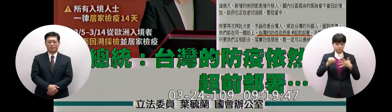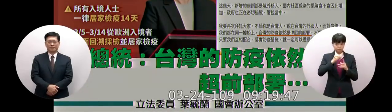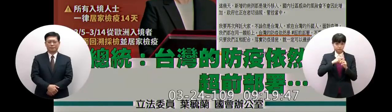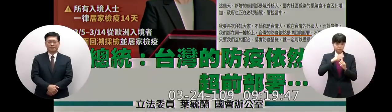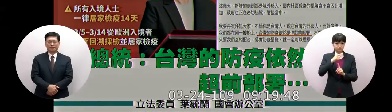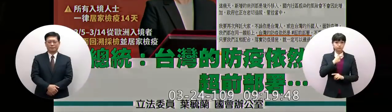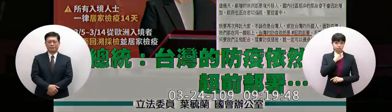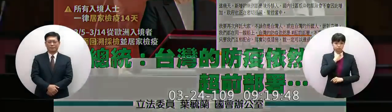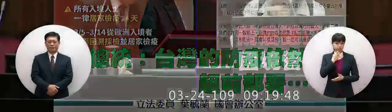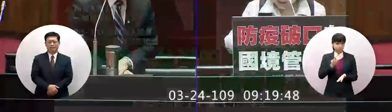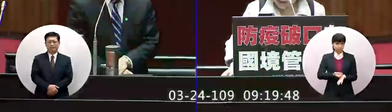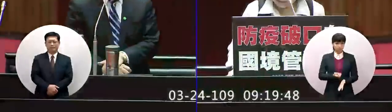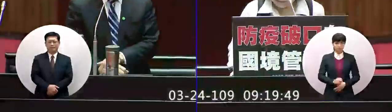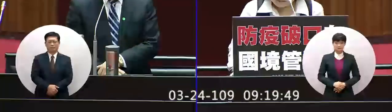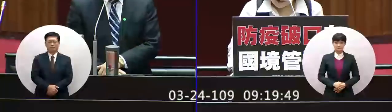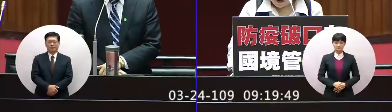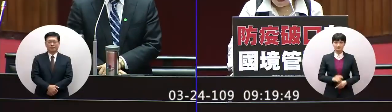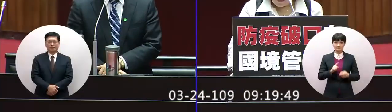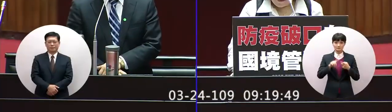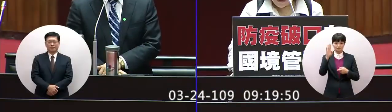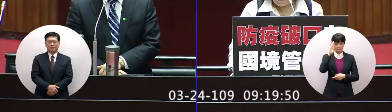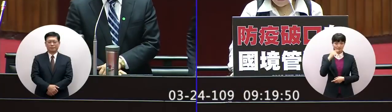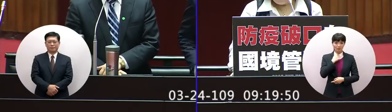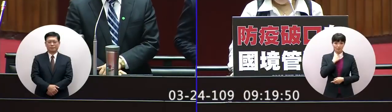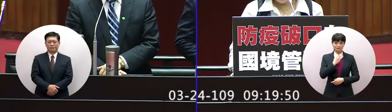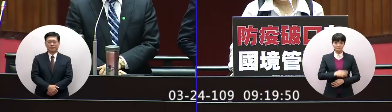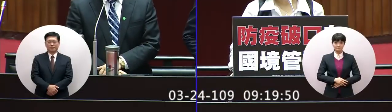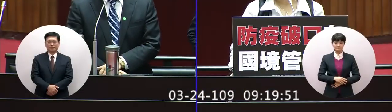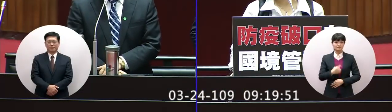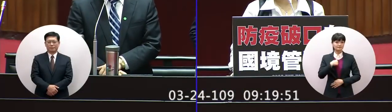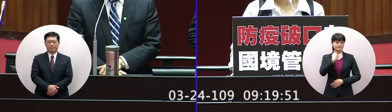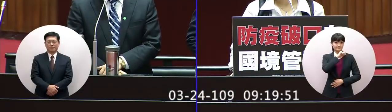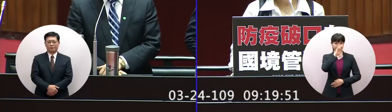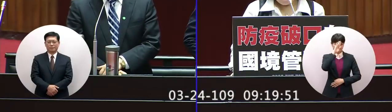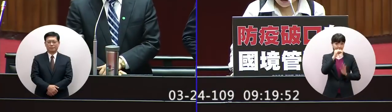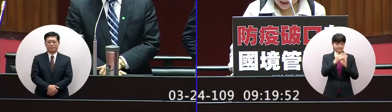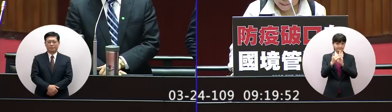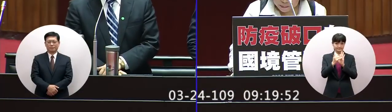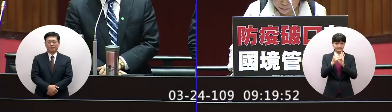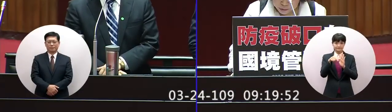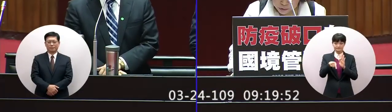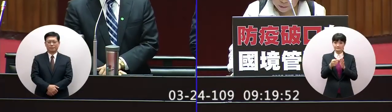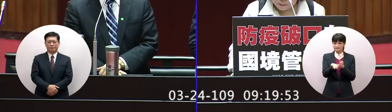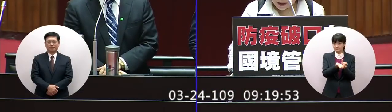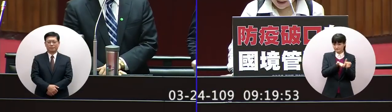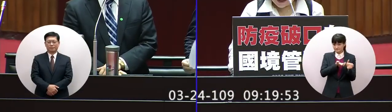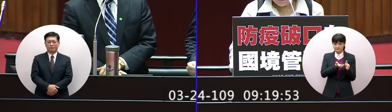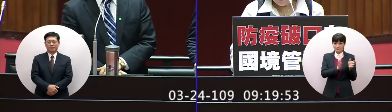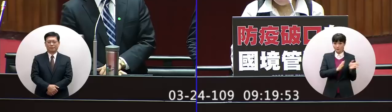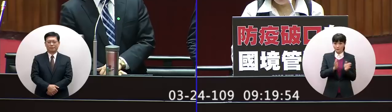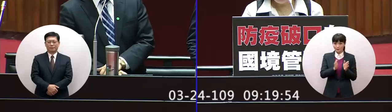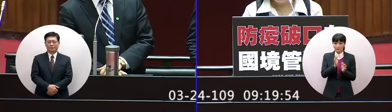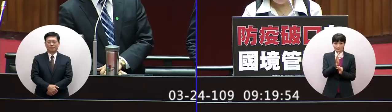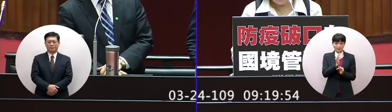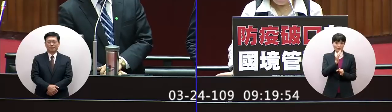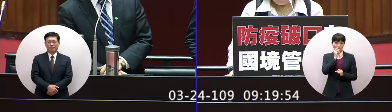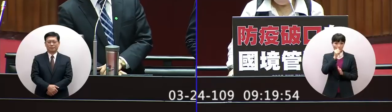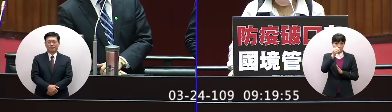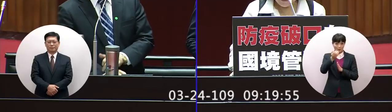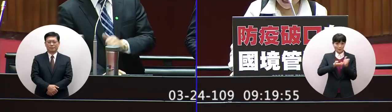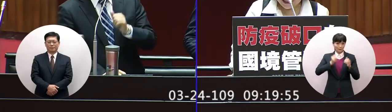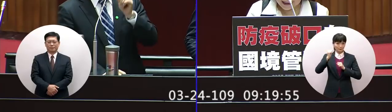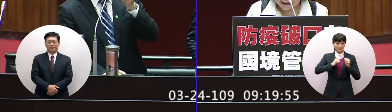的不好意思，我们台湾的防疫是超前部署，可是在全